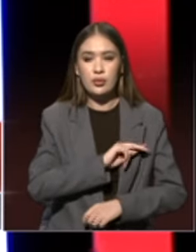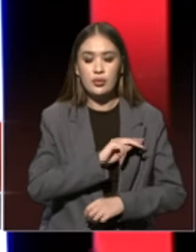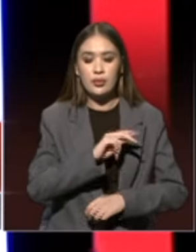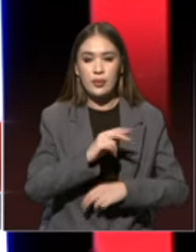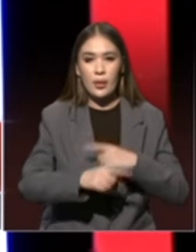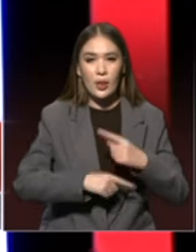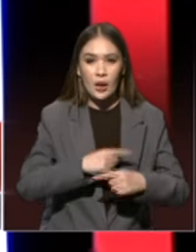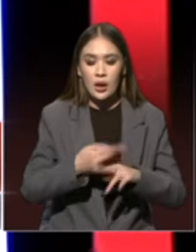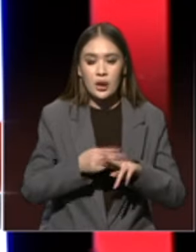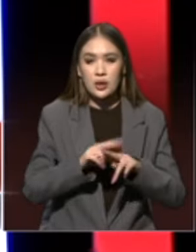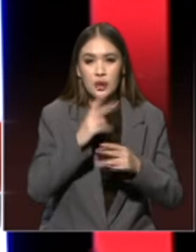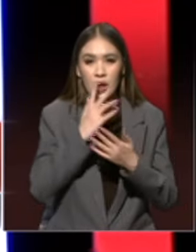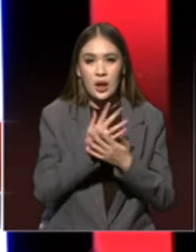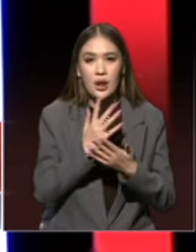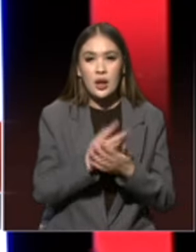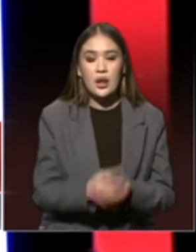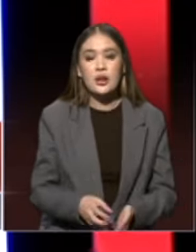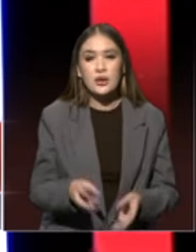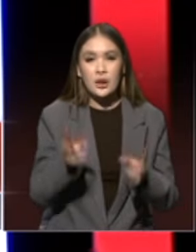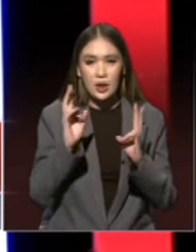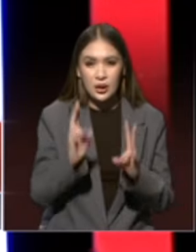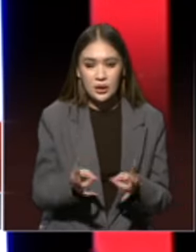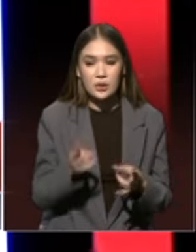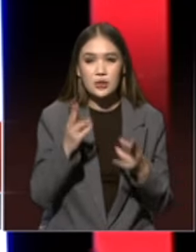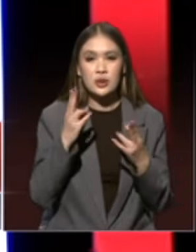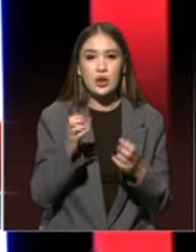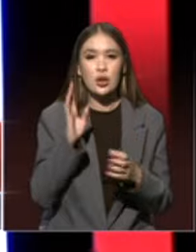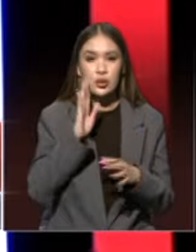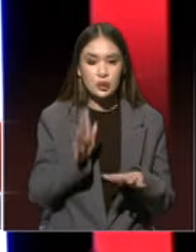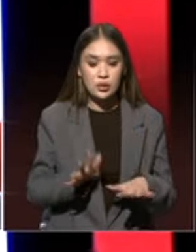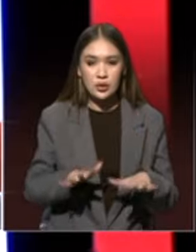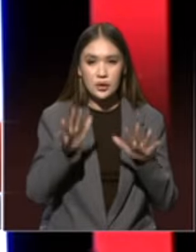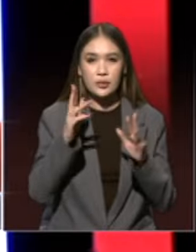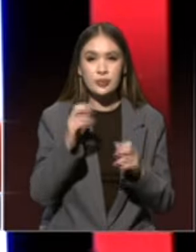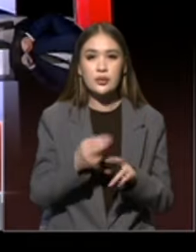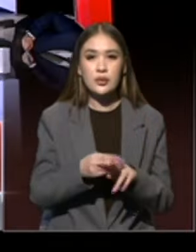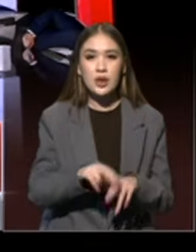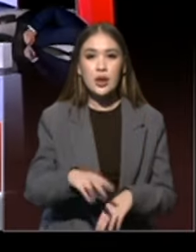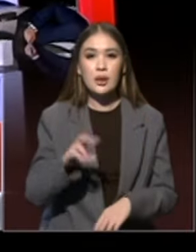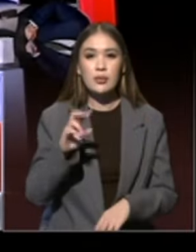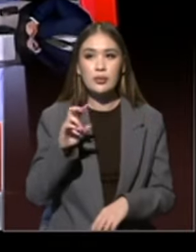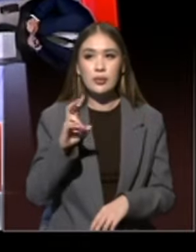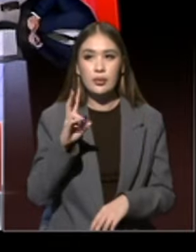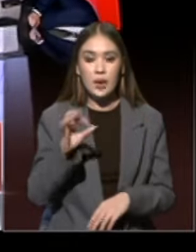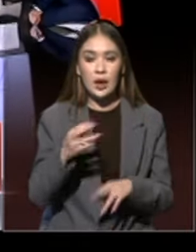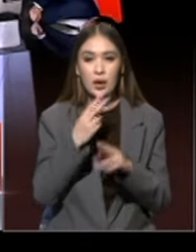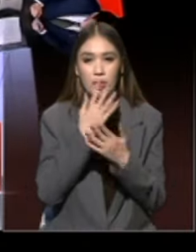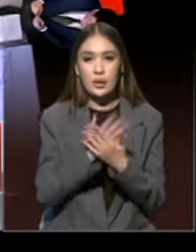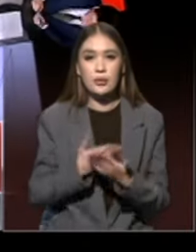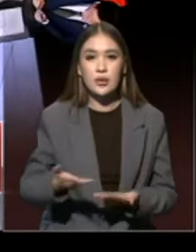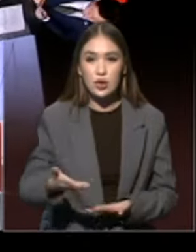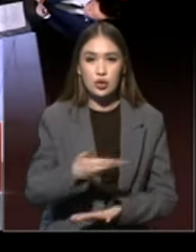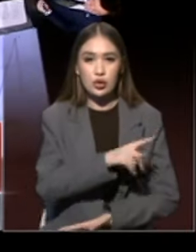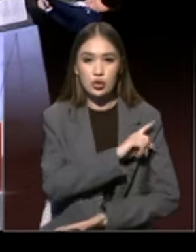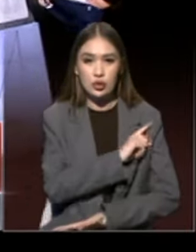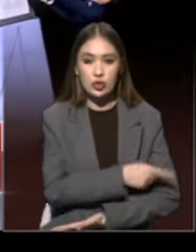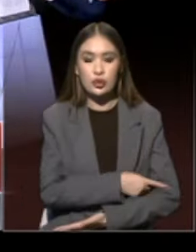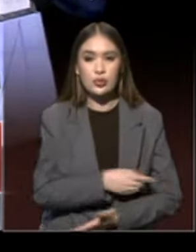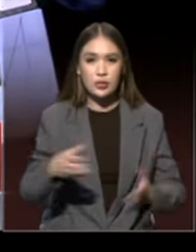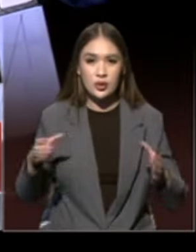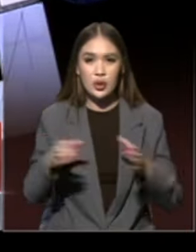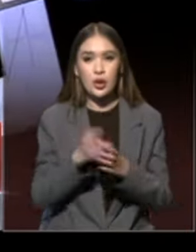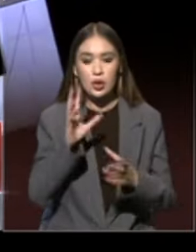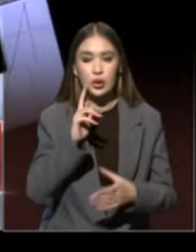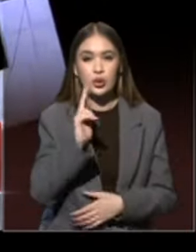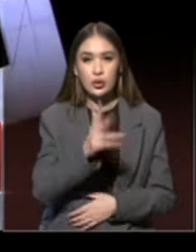иә, трагедия, біз су шайып жатқаны бұл қайғы, бірақ та біздің күшіміз бірлікте екенін көрсетіп жатырмыз. 3490.